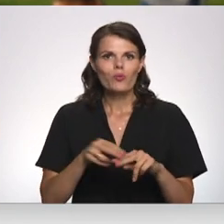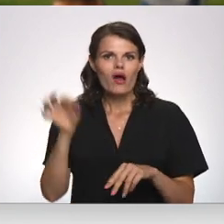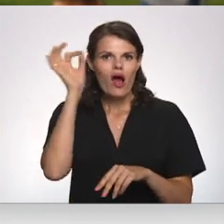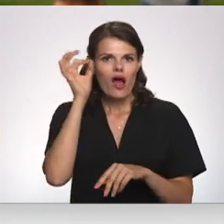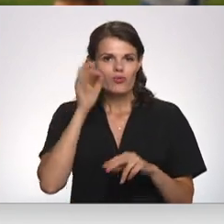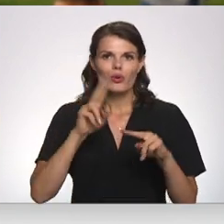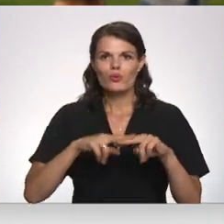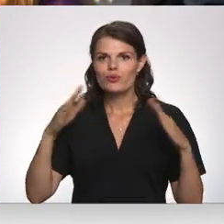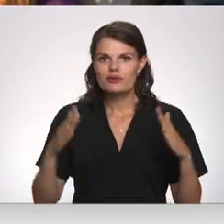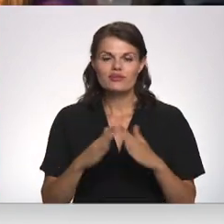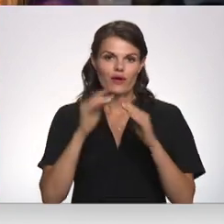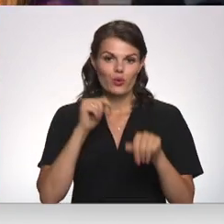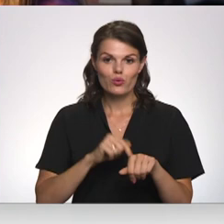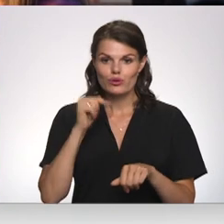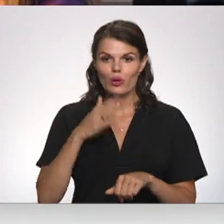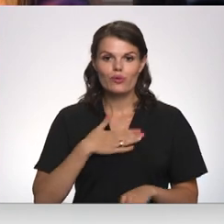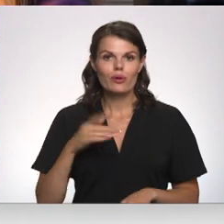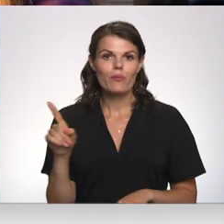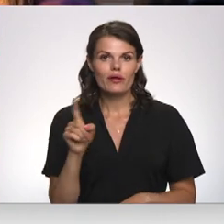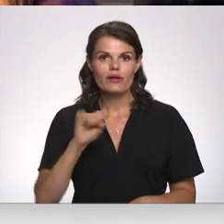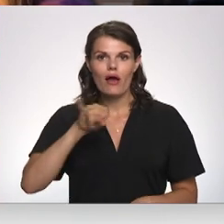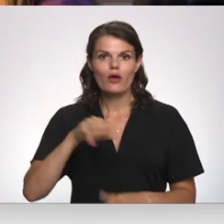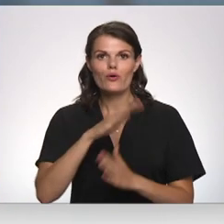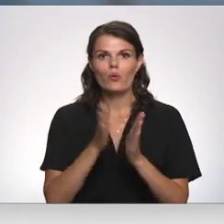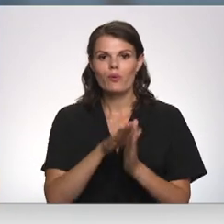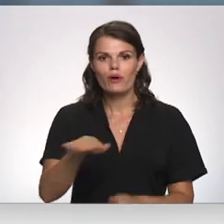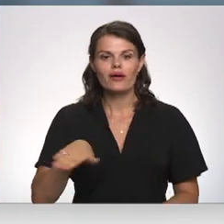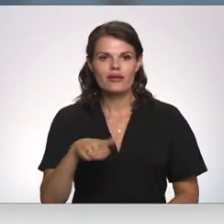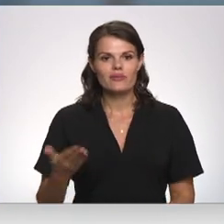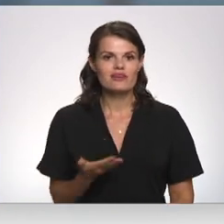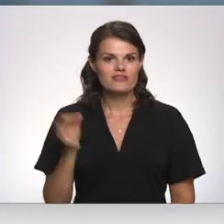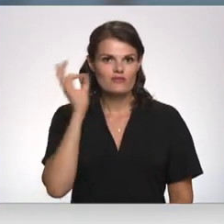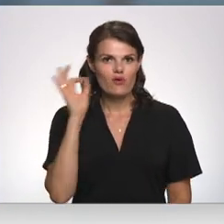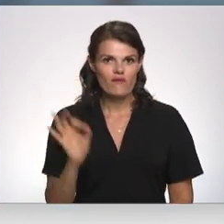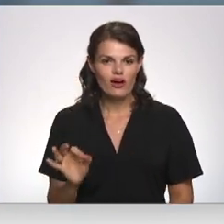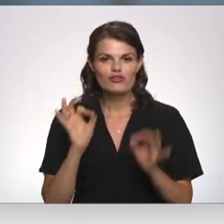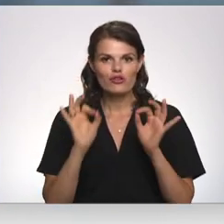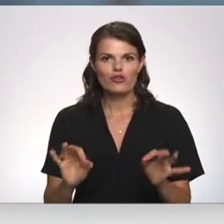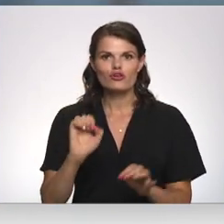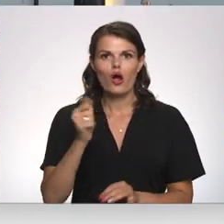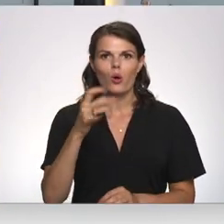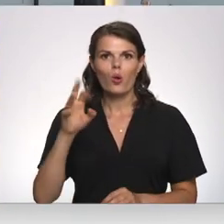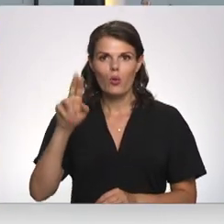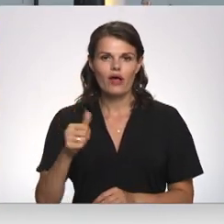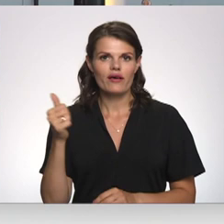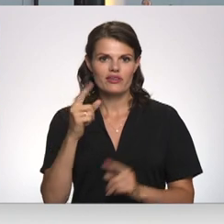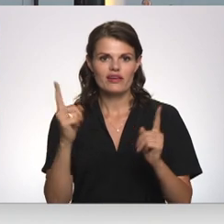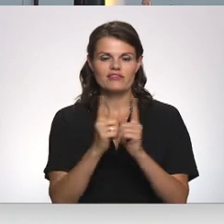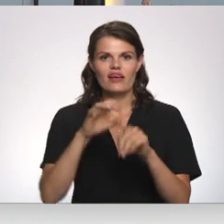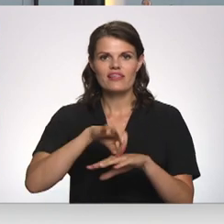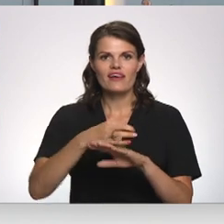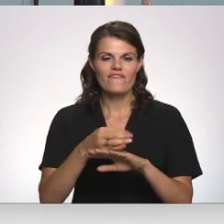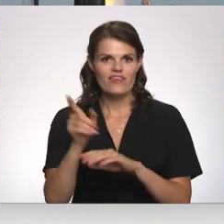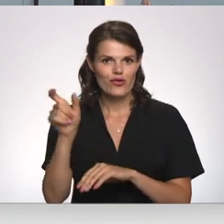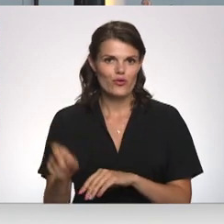svētku sajūta man ir. Aija šobrīd ar ģimeni dzīvo Vācijā. Tieši Aglonā viņa satika vīru, kurš šurp arī bija devies